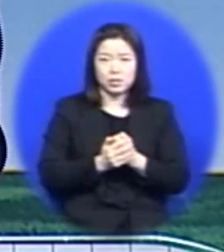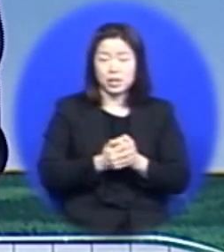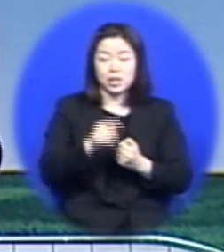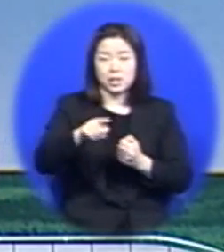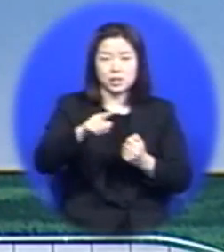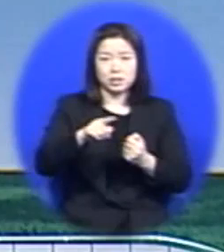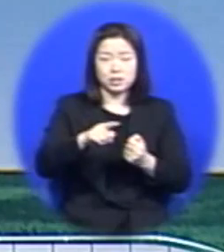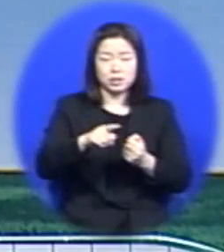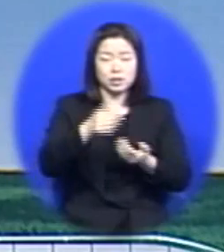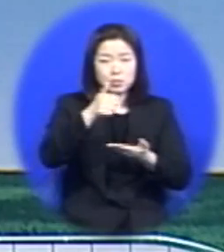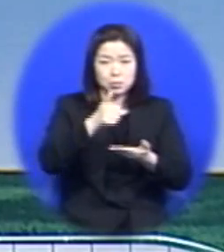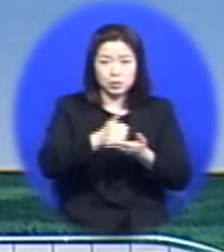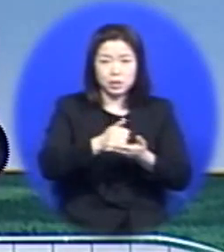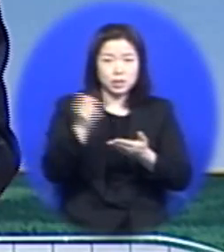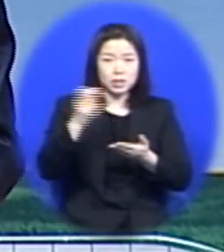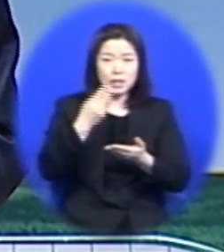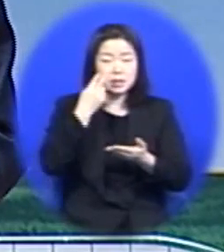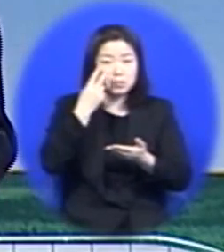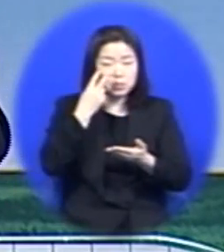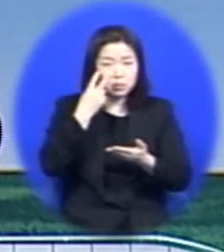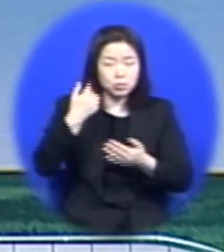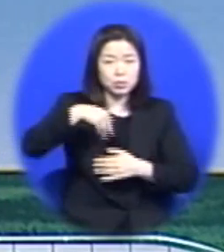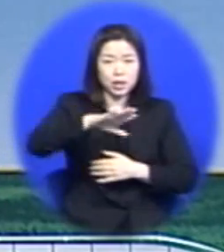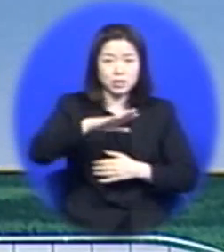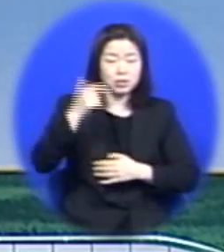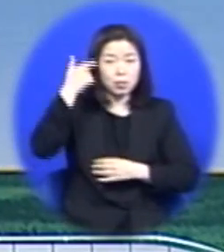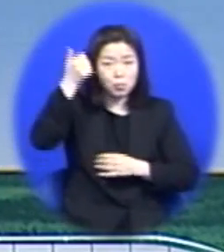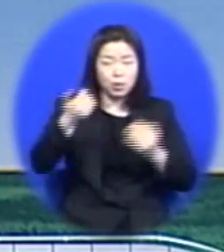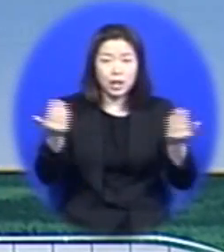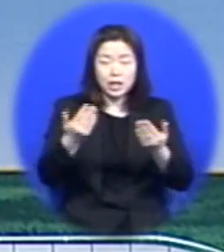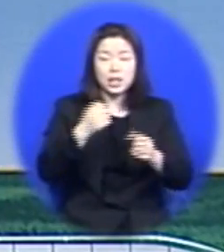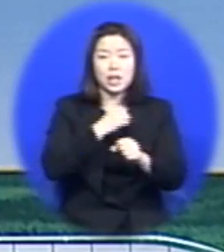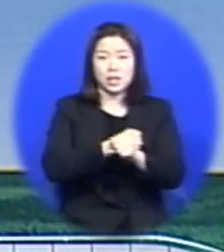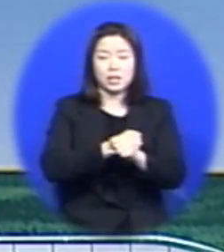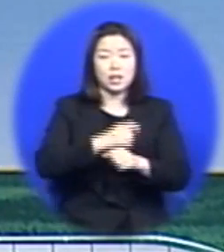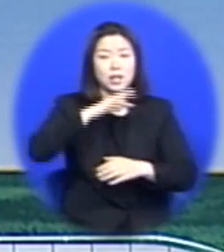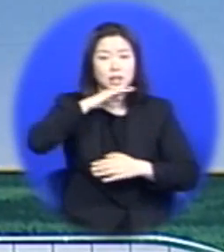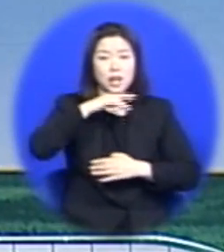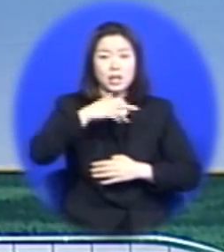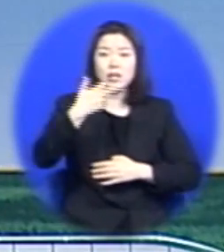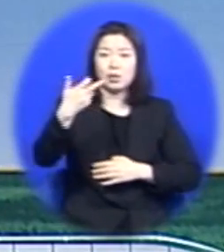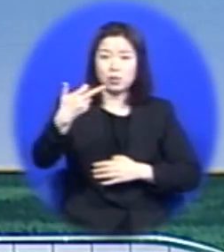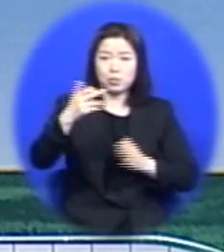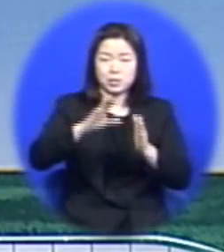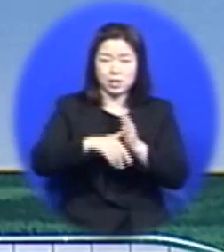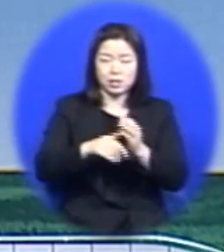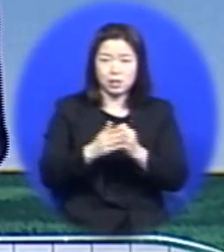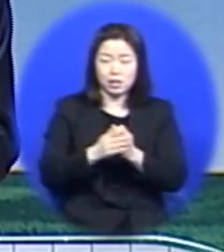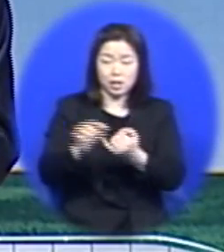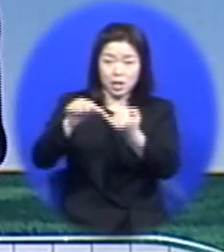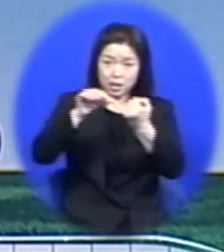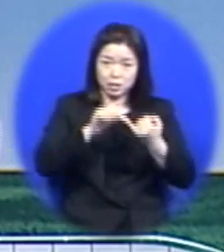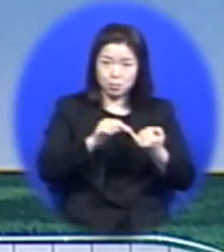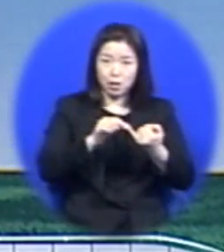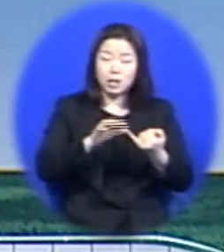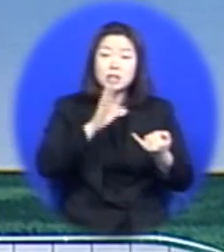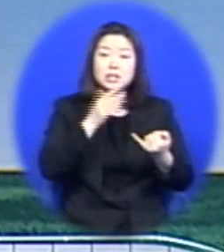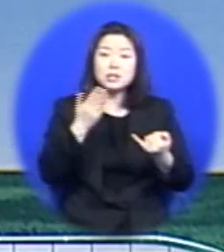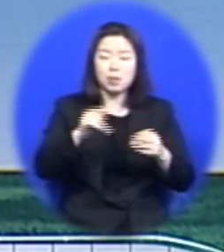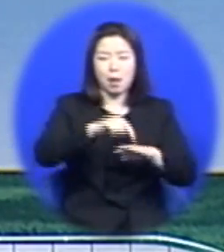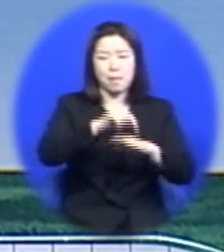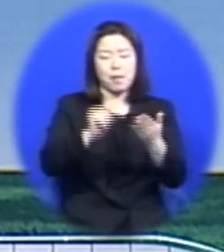그분이 이제 미국으로 다시 돌아가서 목회를 하시는데 17살 때입니다. 입양은 되었지만 마음은